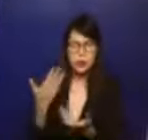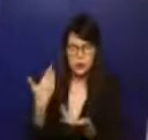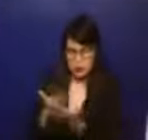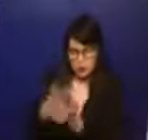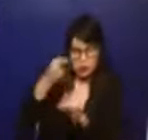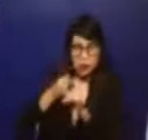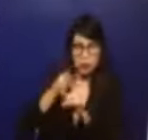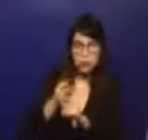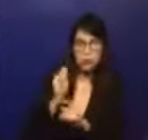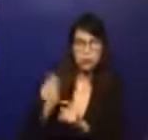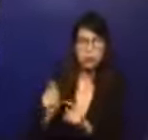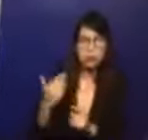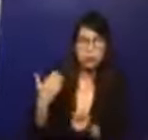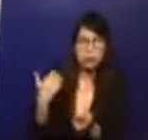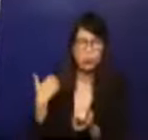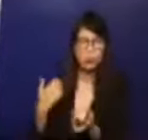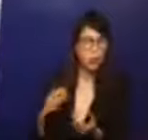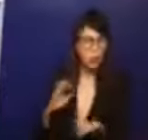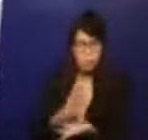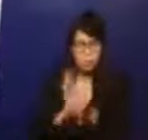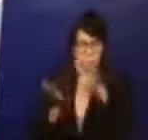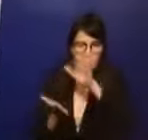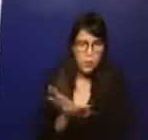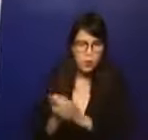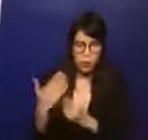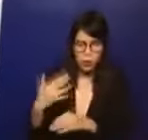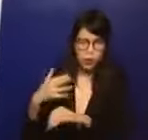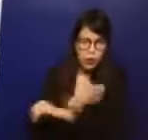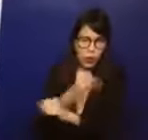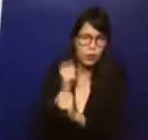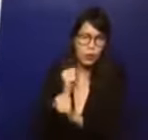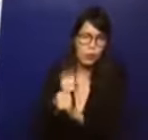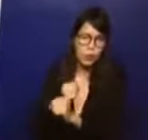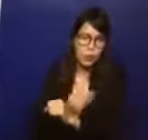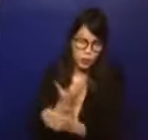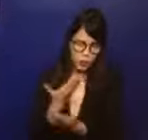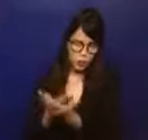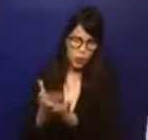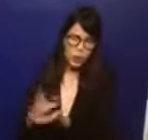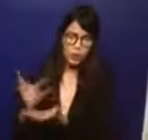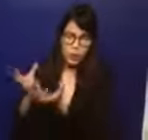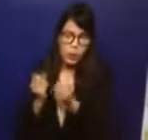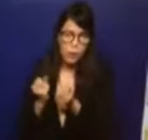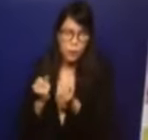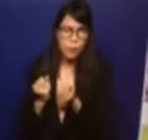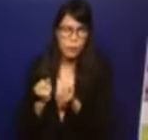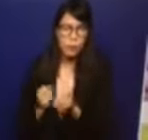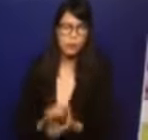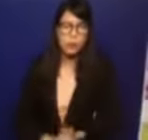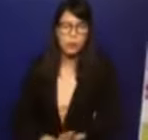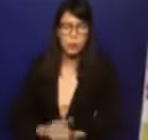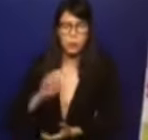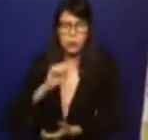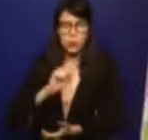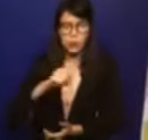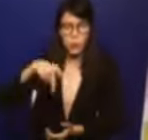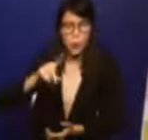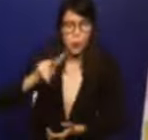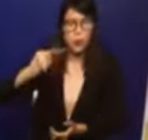ท่านกลายมาเป็นนักการเมืองรับเงินเดือนจากสำนักงานปลัดนายกรัฐมนตรีหรือสปน.ค่ะ